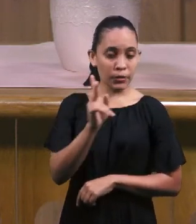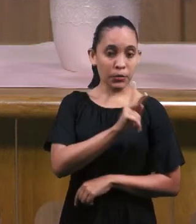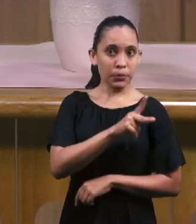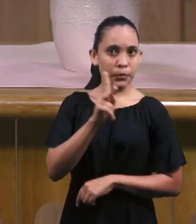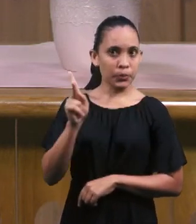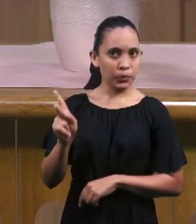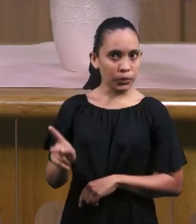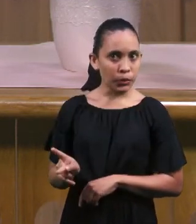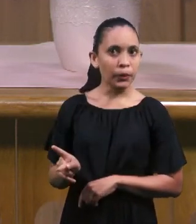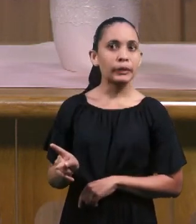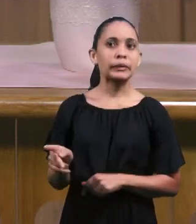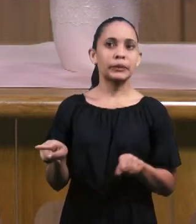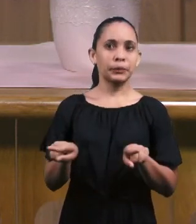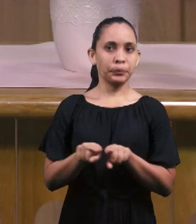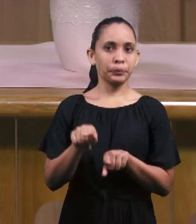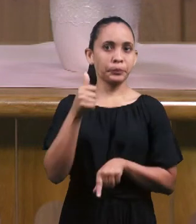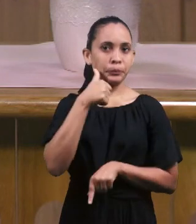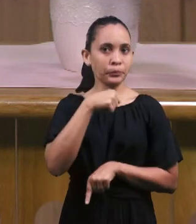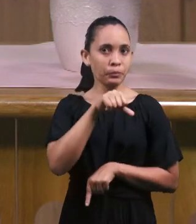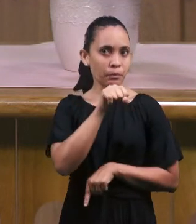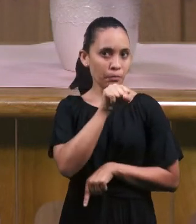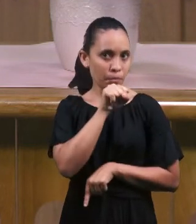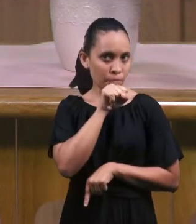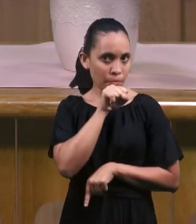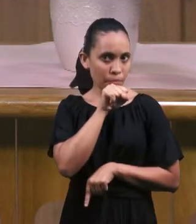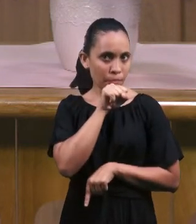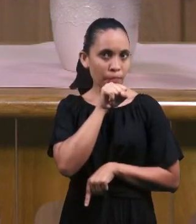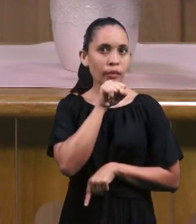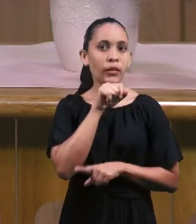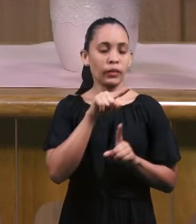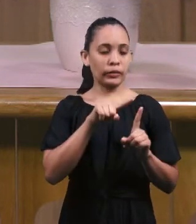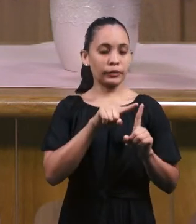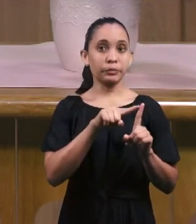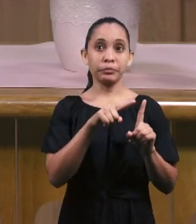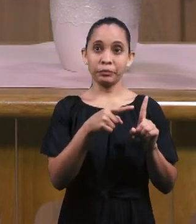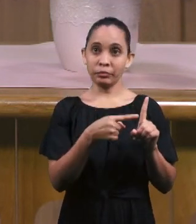professeurs, pour les mères, les sœurs qui sont